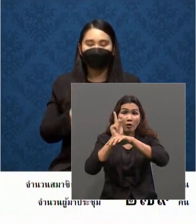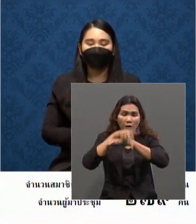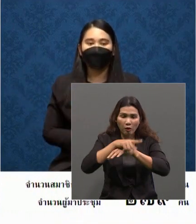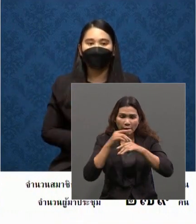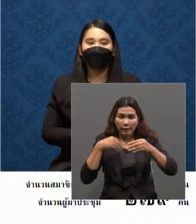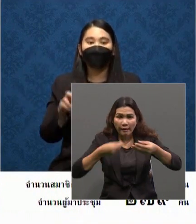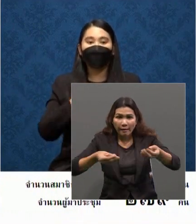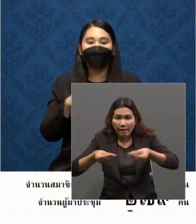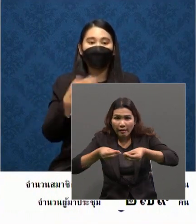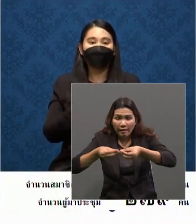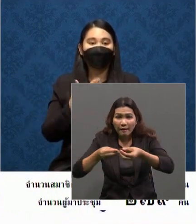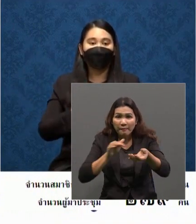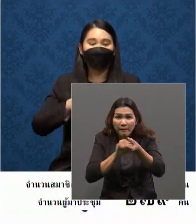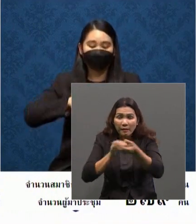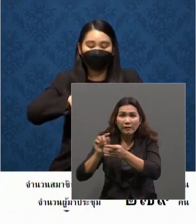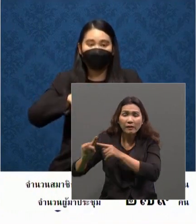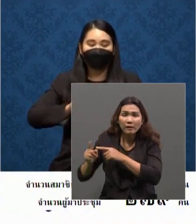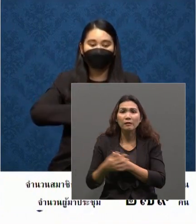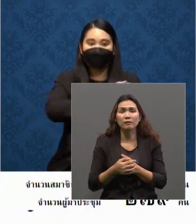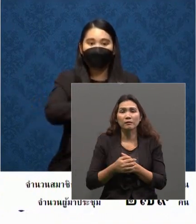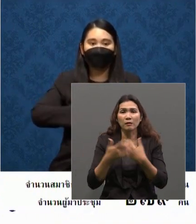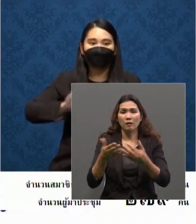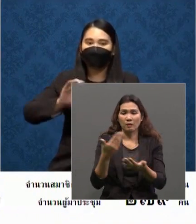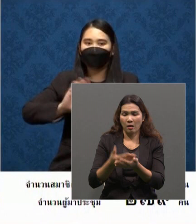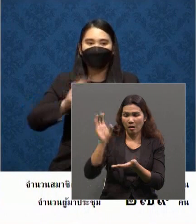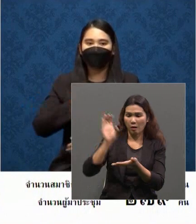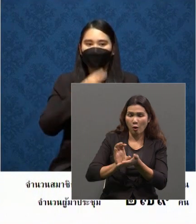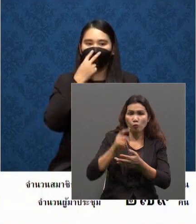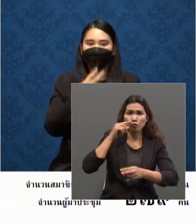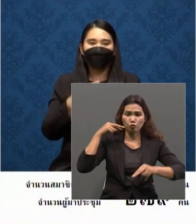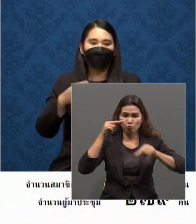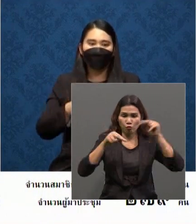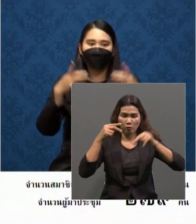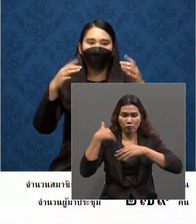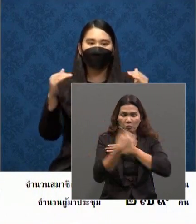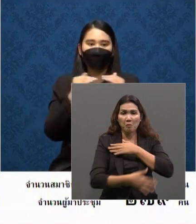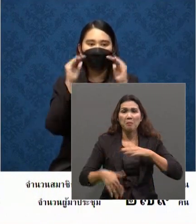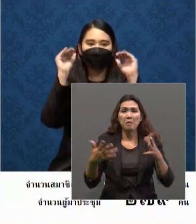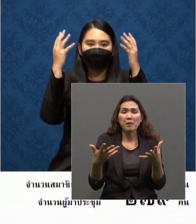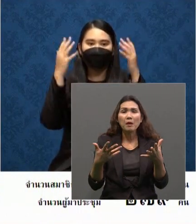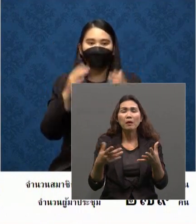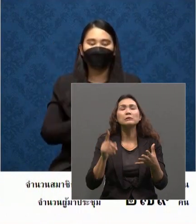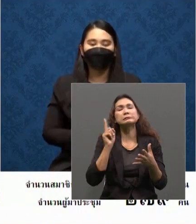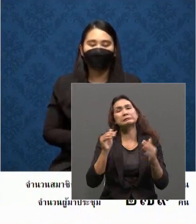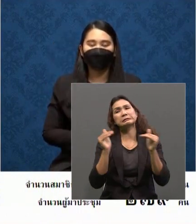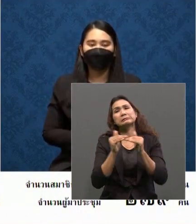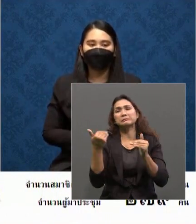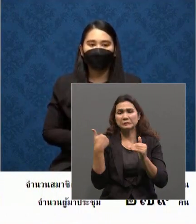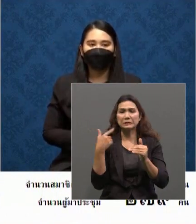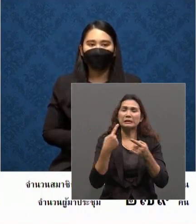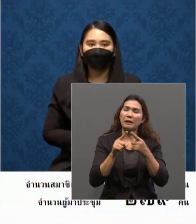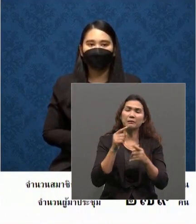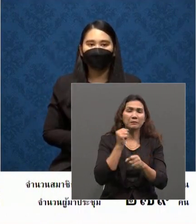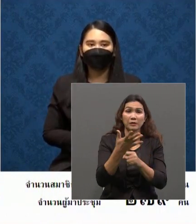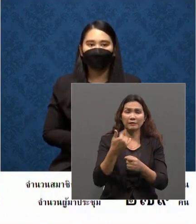องที่รัฐบาลไม่ได้ตั้งงบในการดูแลสุขภาพของประชาชนทั้งที่ประชาชนควรได้รับสิทธิการดูแลไปฟังบางช่วงบางต